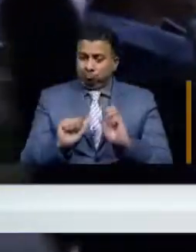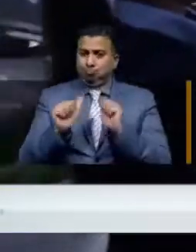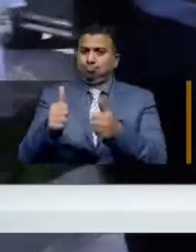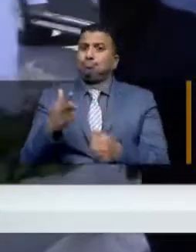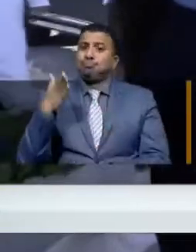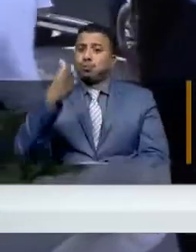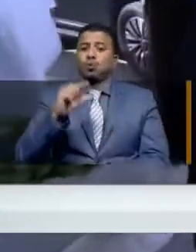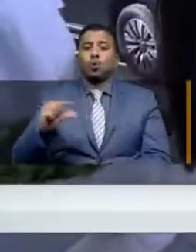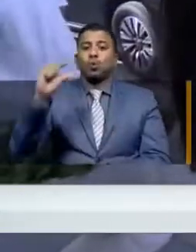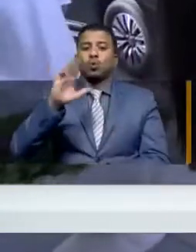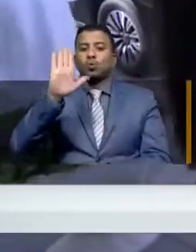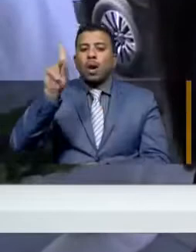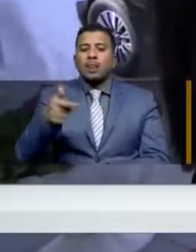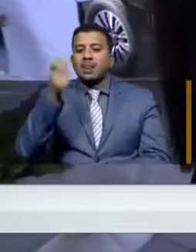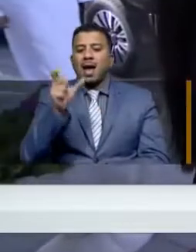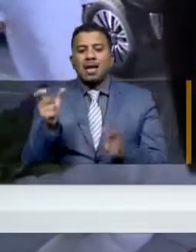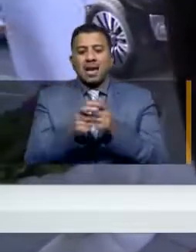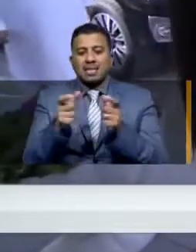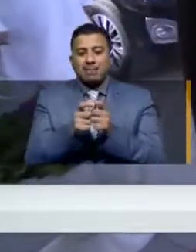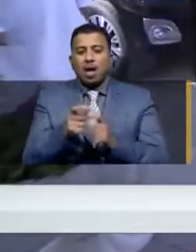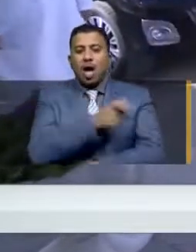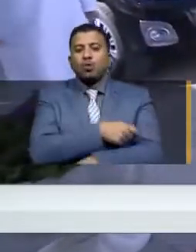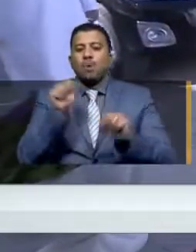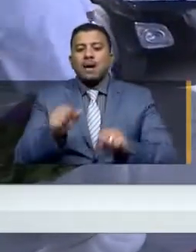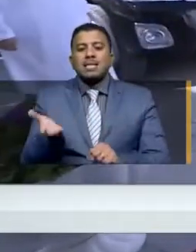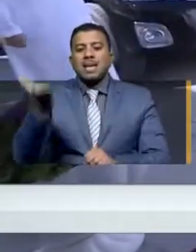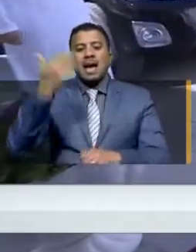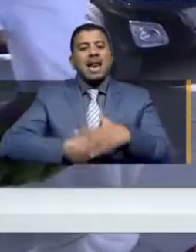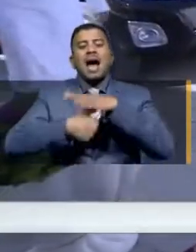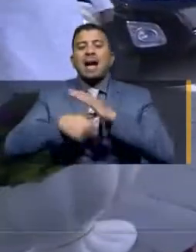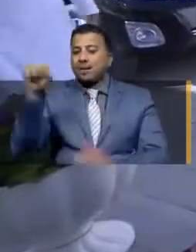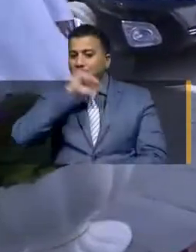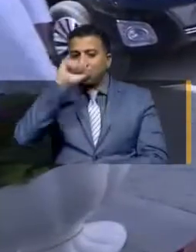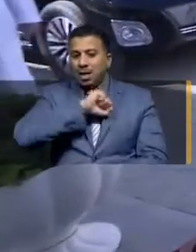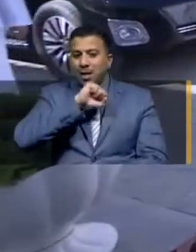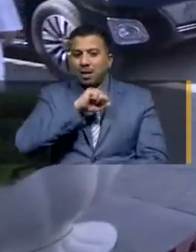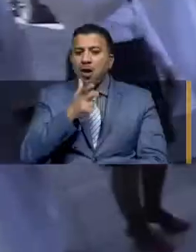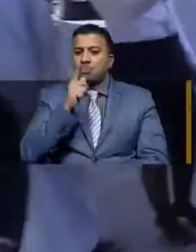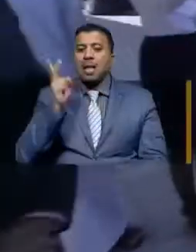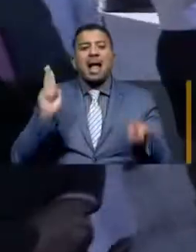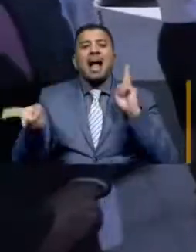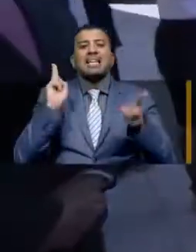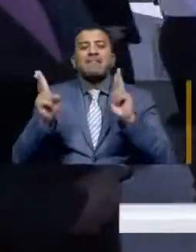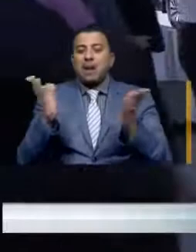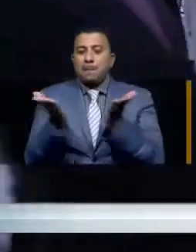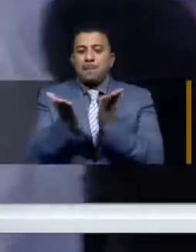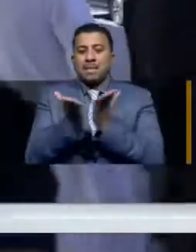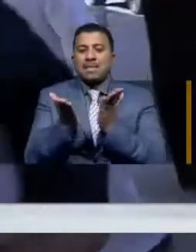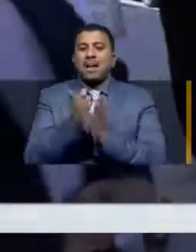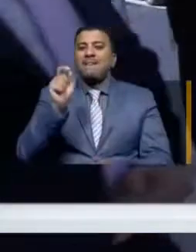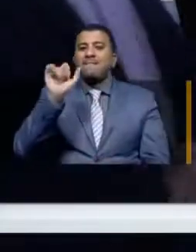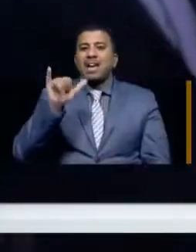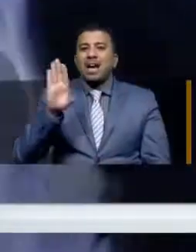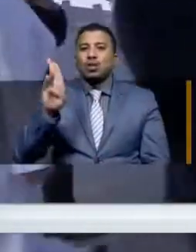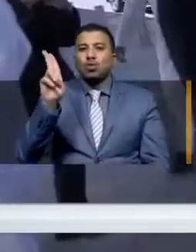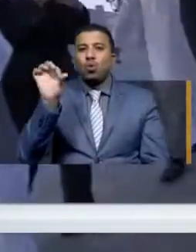السمو الشيخ دكتور سلطان بن محمد القاسمي عضو المجلس الأعلى حاكم إمارة الشارقة احتفال مدرسة فيكتوريا